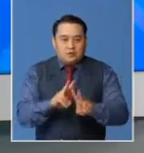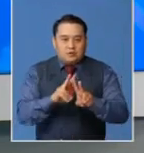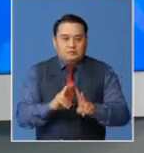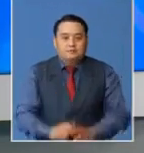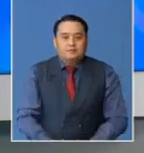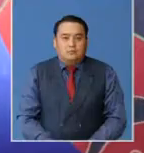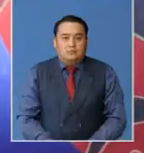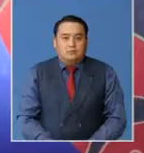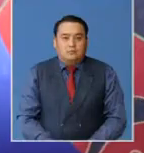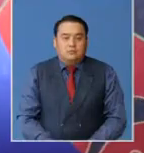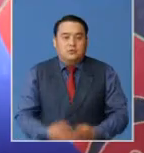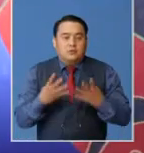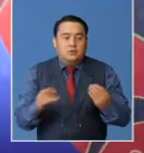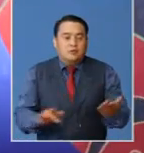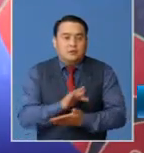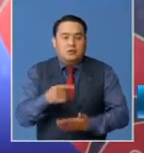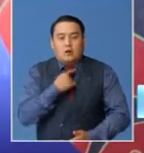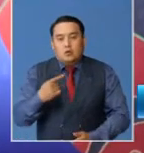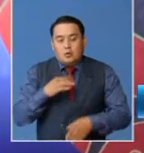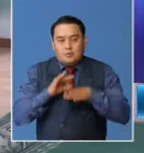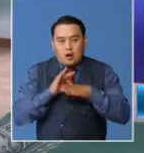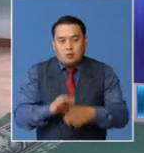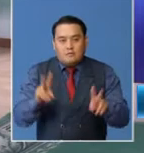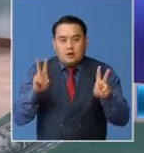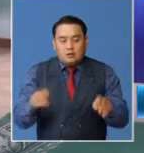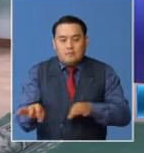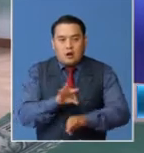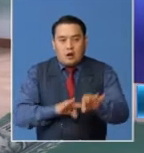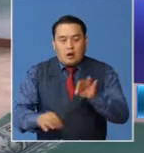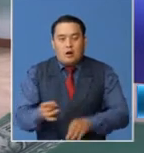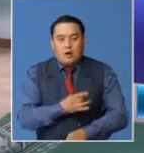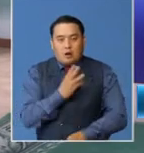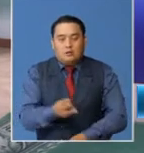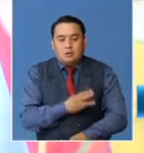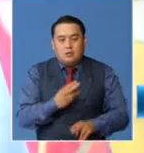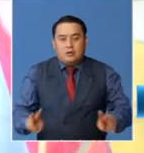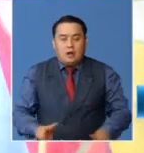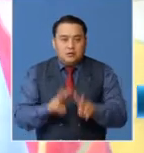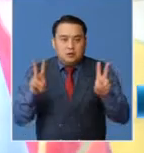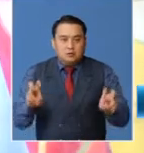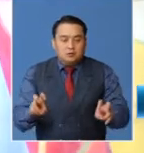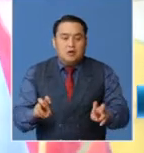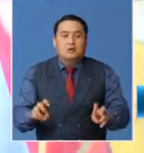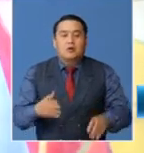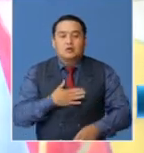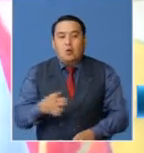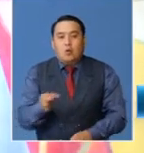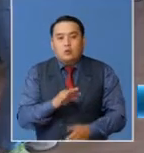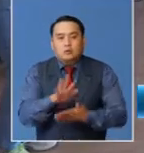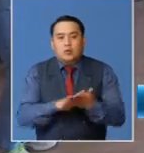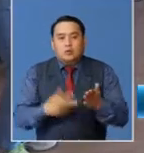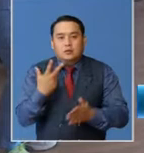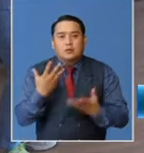столицы. Дни Астаны в областном центре проходят в рамках проекта «Ахтелекпен Астана». Столичный тур в нашей области